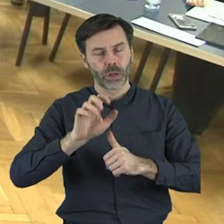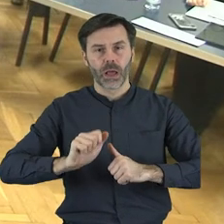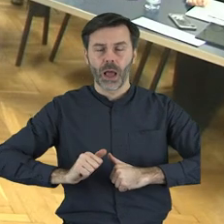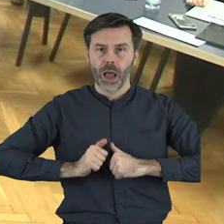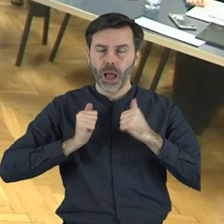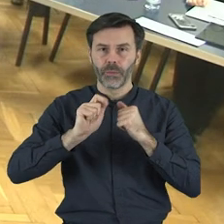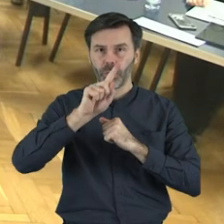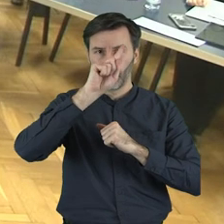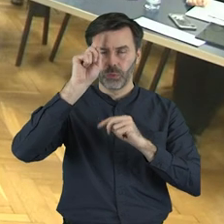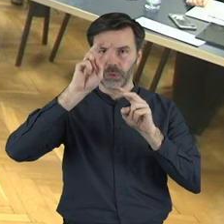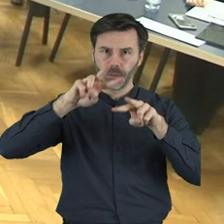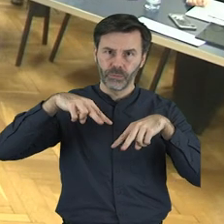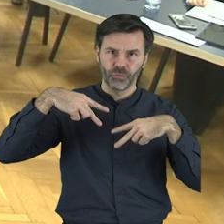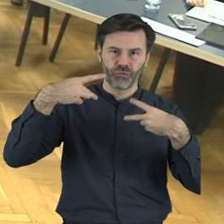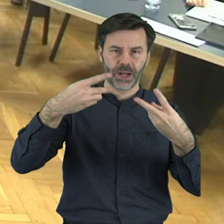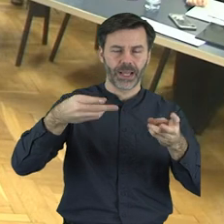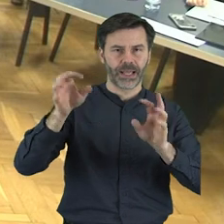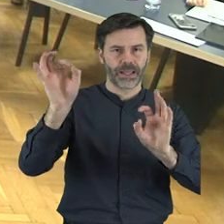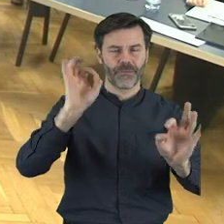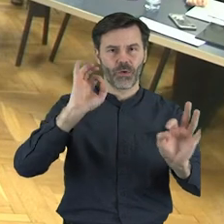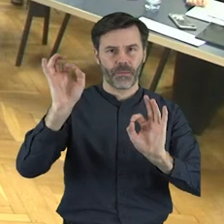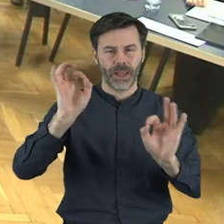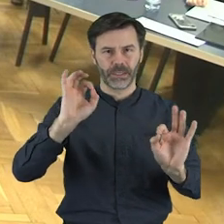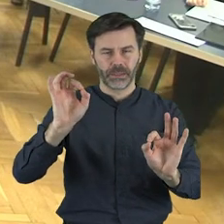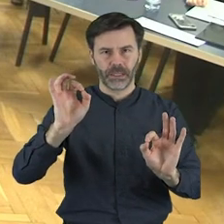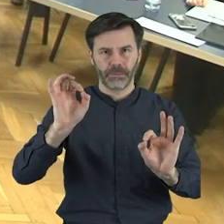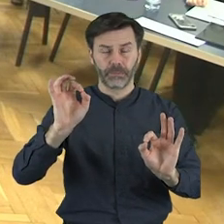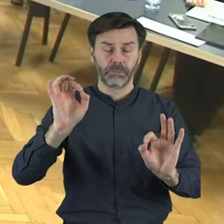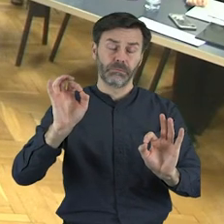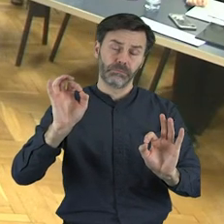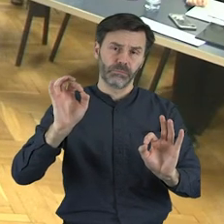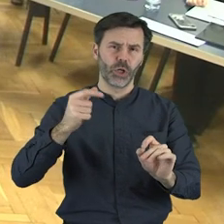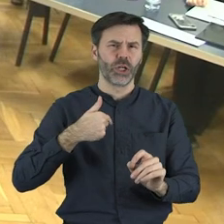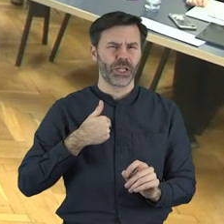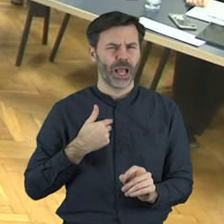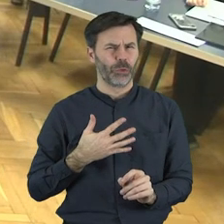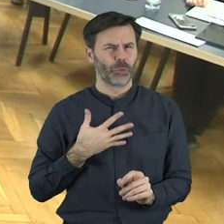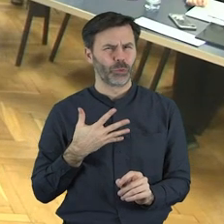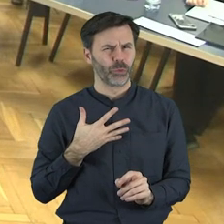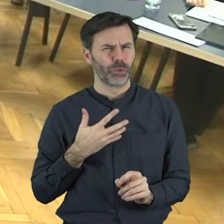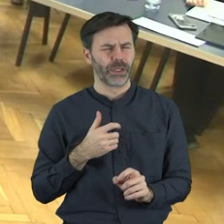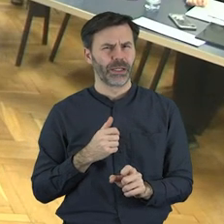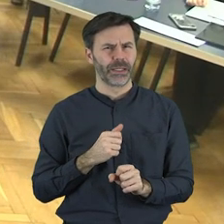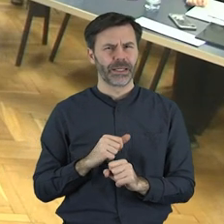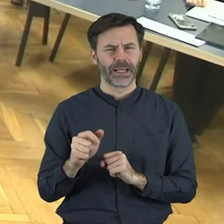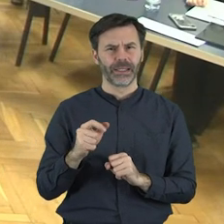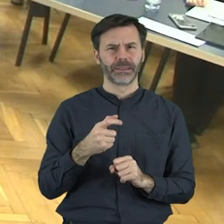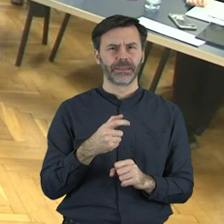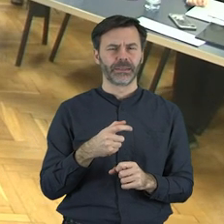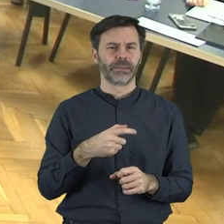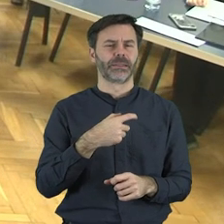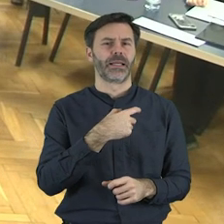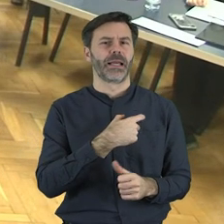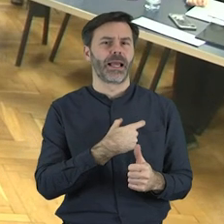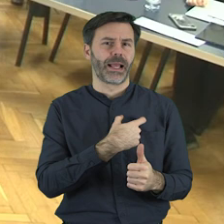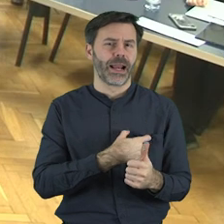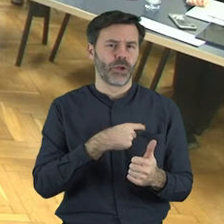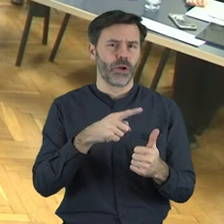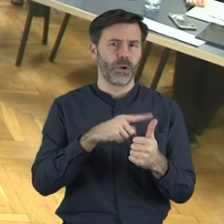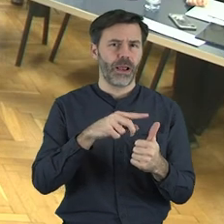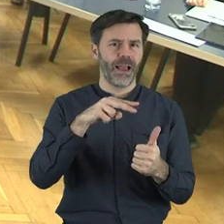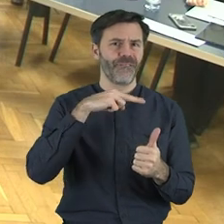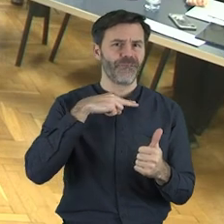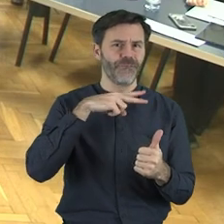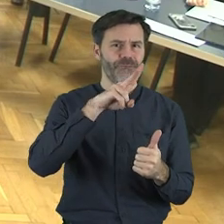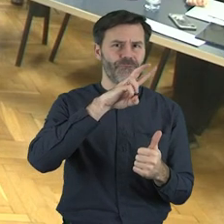punktu widzenia istnienie kardiologii zarówno w Wieluniu, jak i w Sieradzu to nie jest zły pomysł. Nie ma w tym